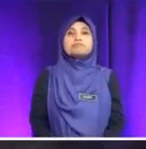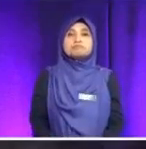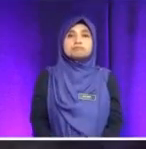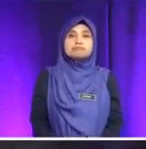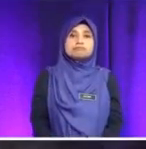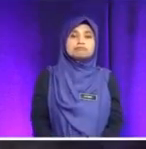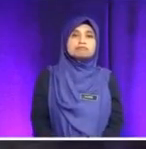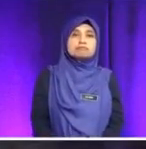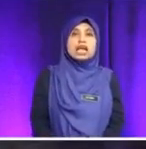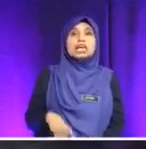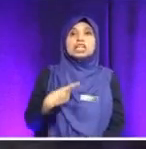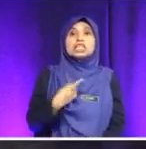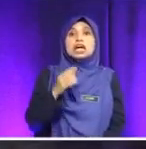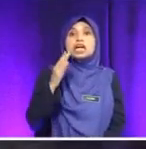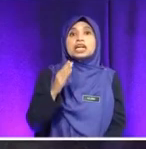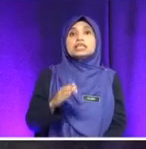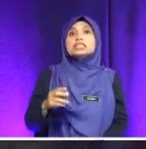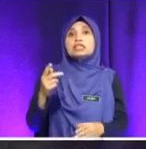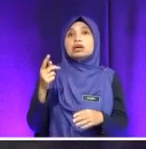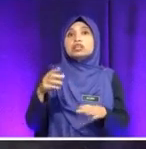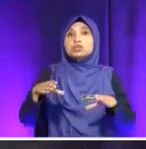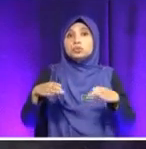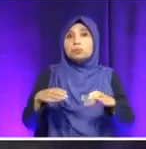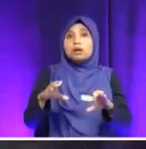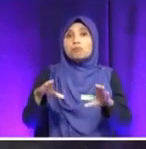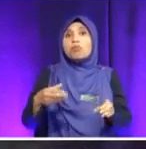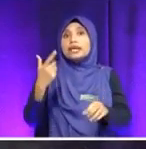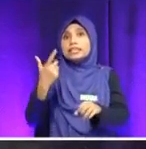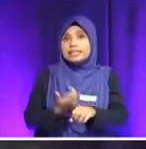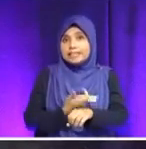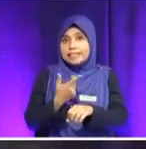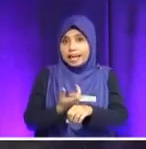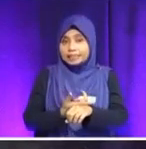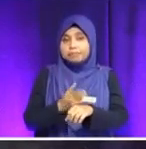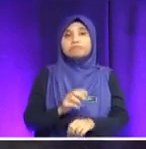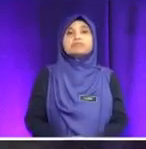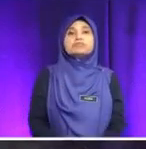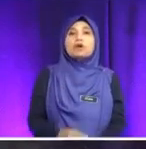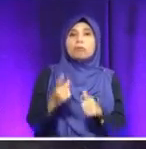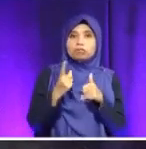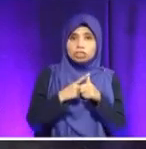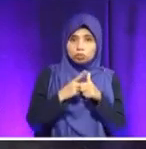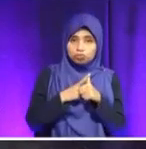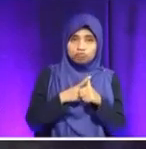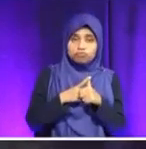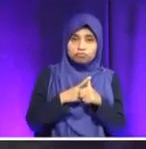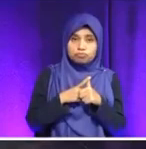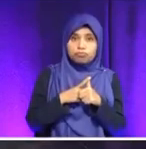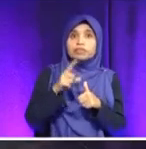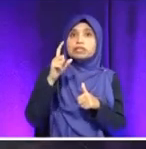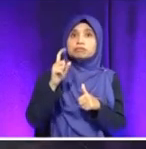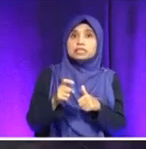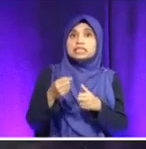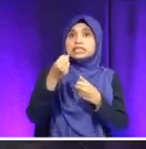Alright. Kita nak cuba buat praktikal daripada apa yang cikgu ajar tadi. Jom sama-sama murid-murid. Okey. Yang pertama sekali tadi saya cakap mesti